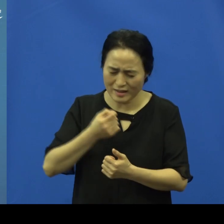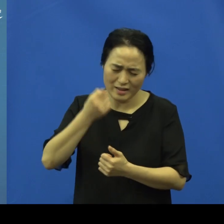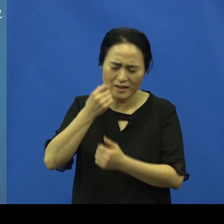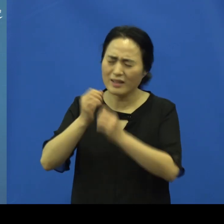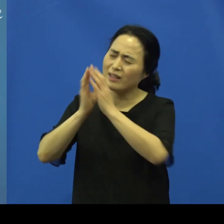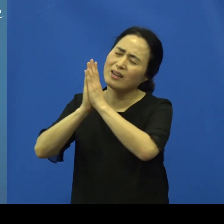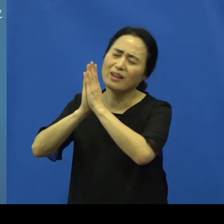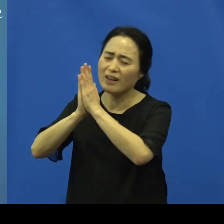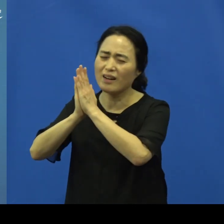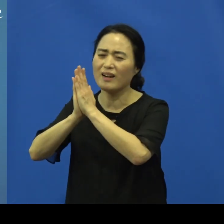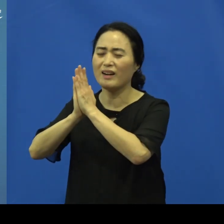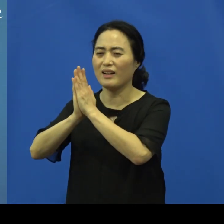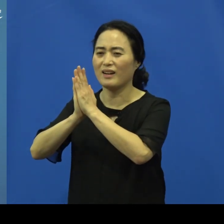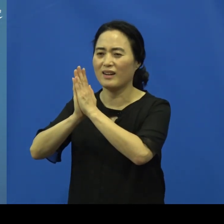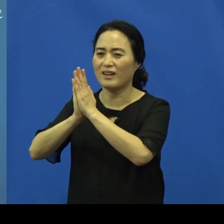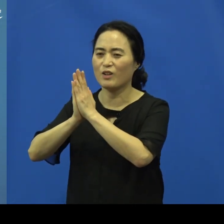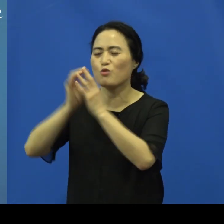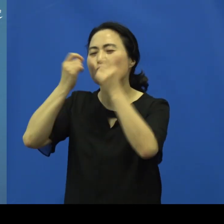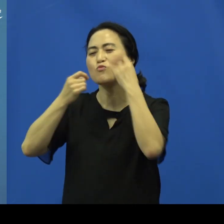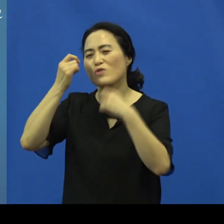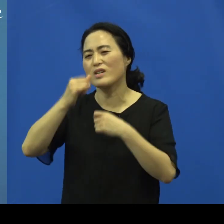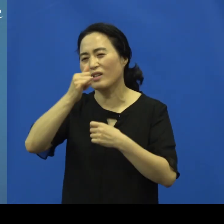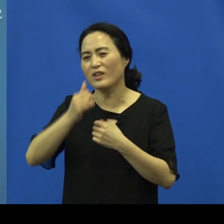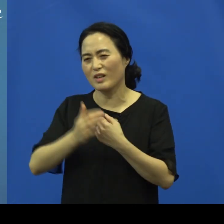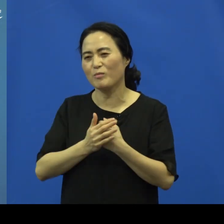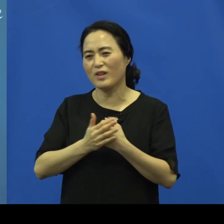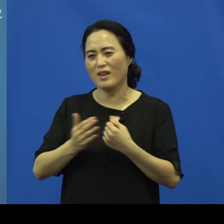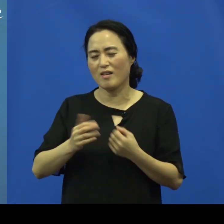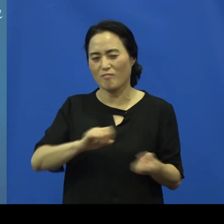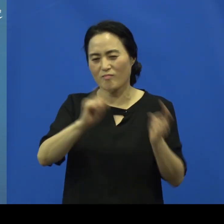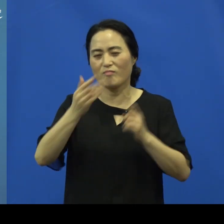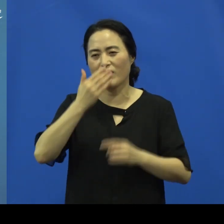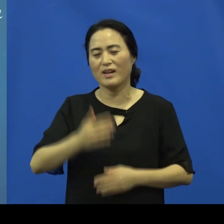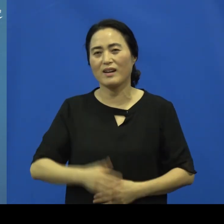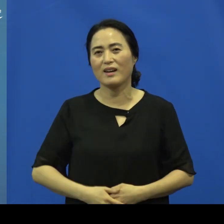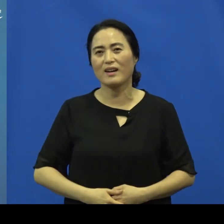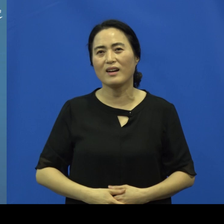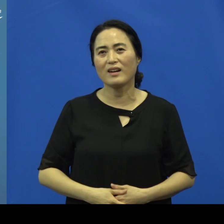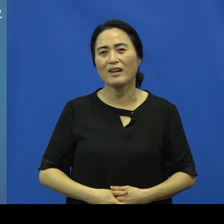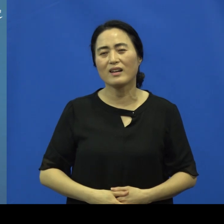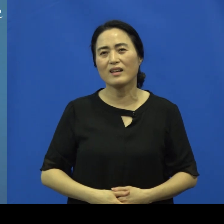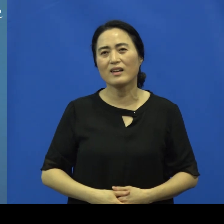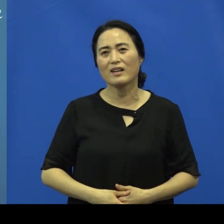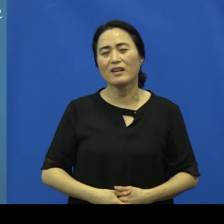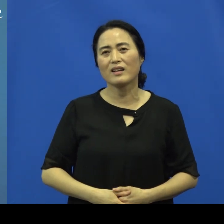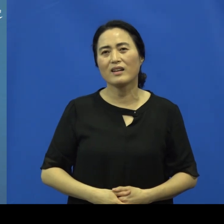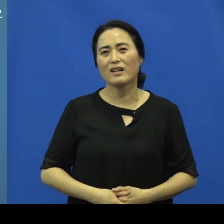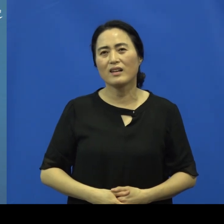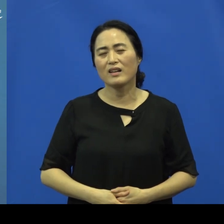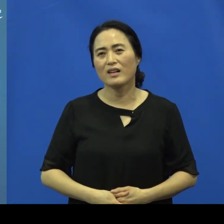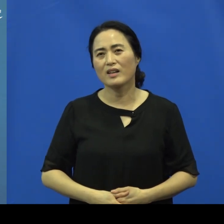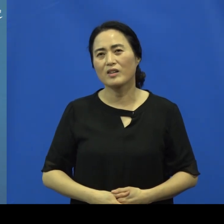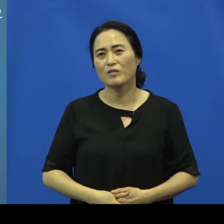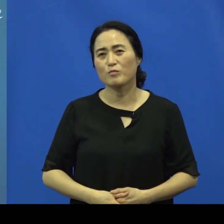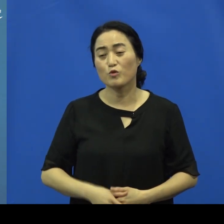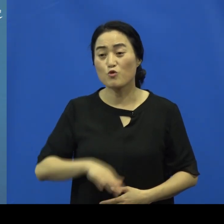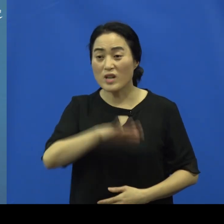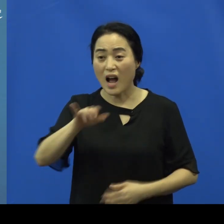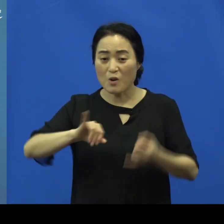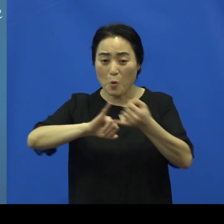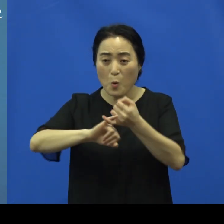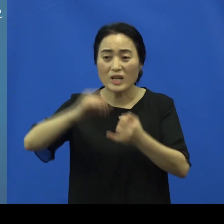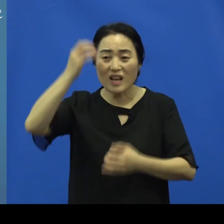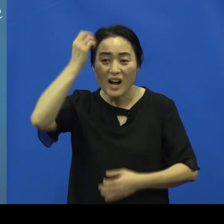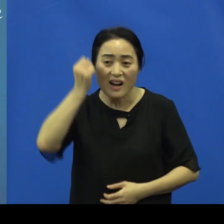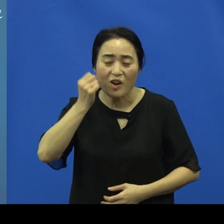자, 엘리사가 수넴 여인의 아들을 살려내기 위해 집중하는 모습, 그죠? 근데 여기에서 우리가 놓치지 말아야 될